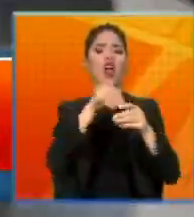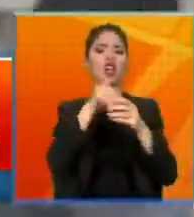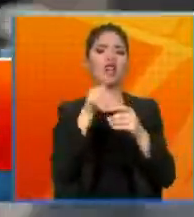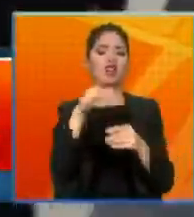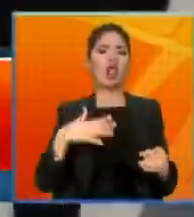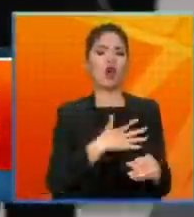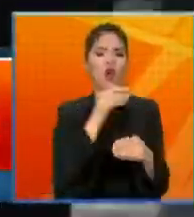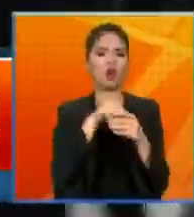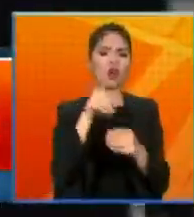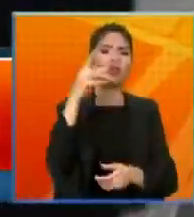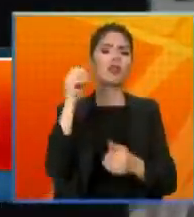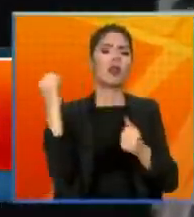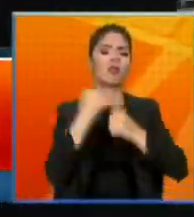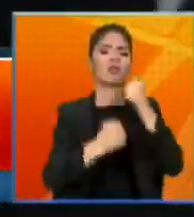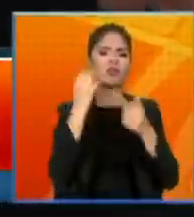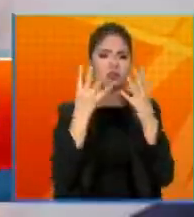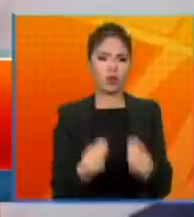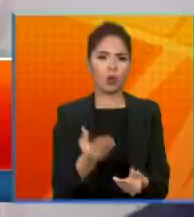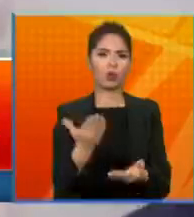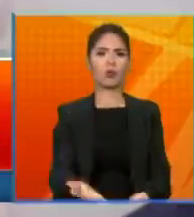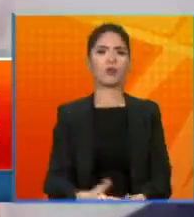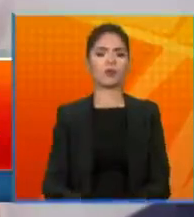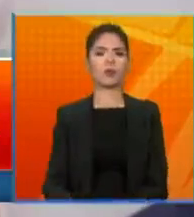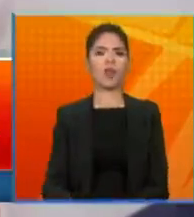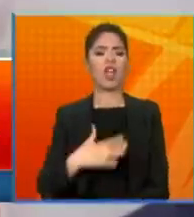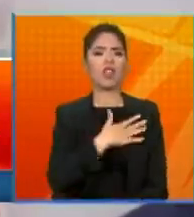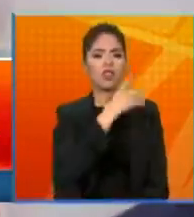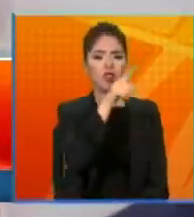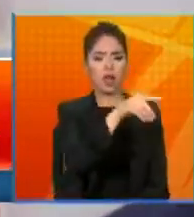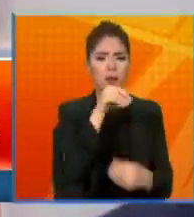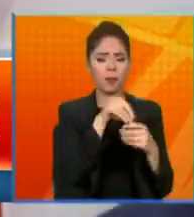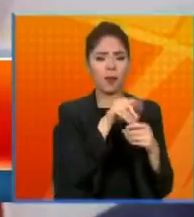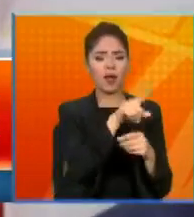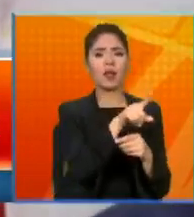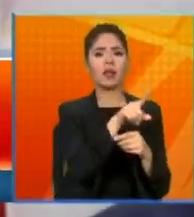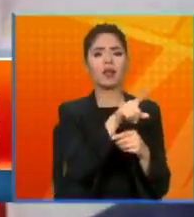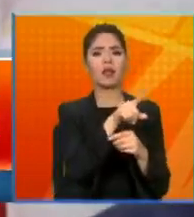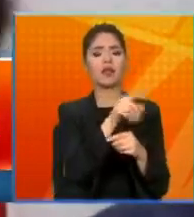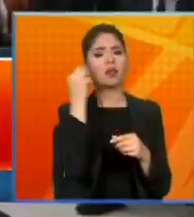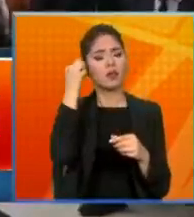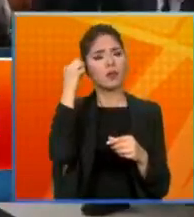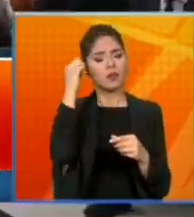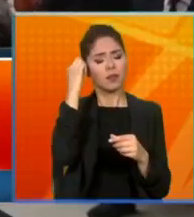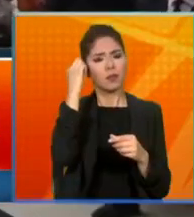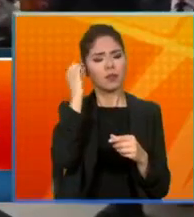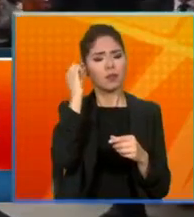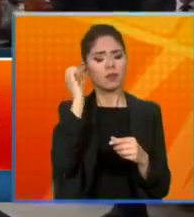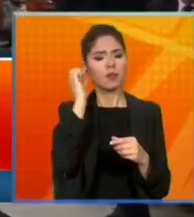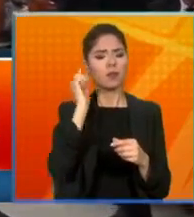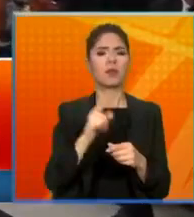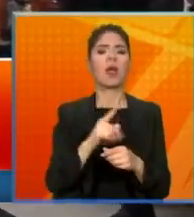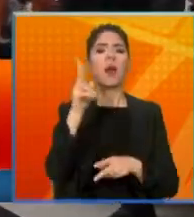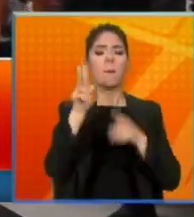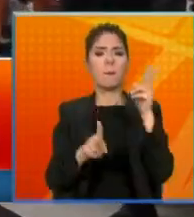yaşandı. Arkadaşlar lütfen. CHP'li vekil Özkan Yalın blok liste yerine çarşaf liste istedi.